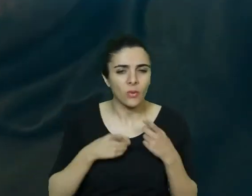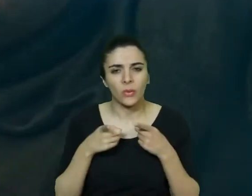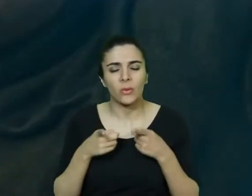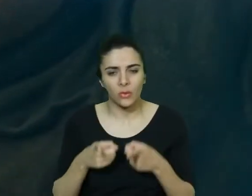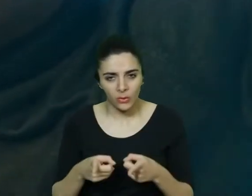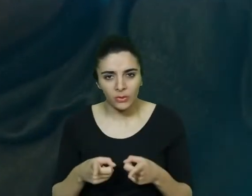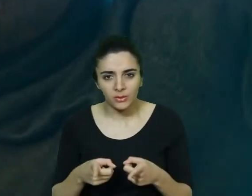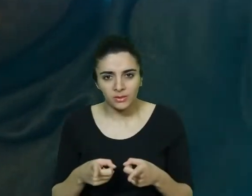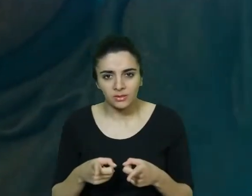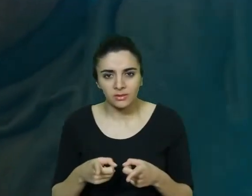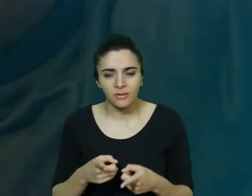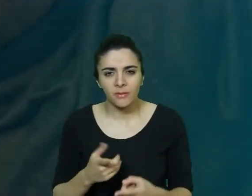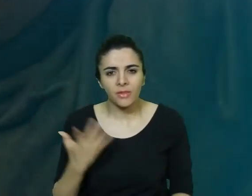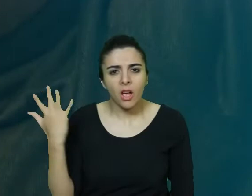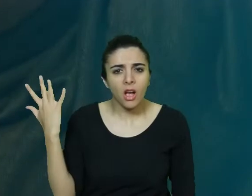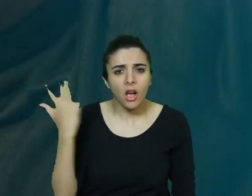ahım